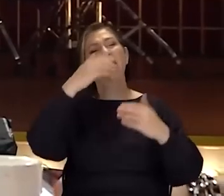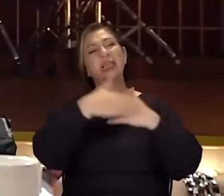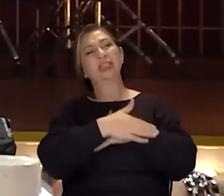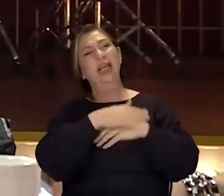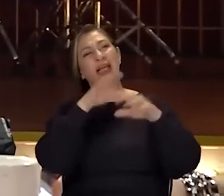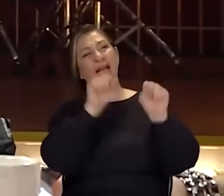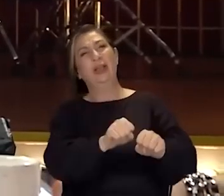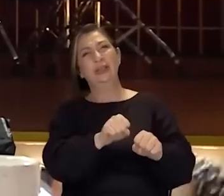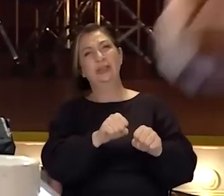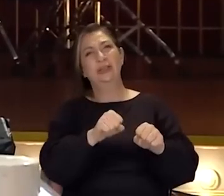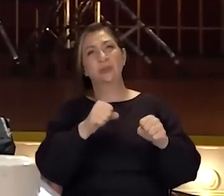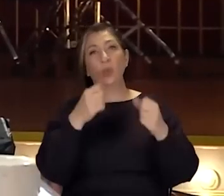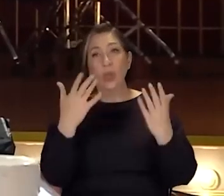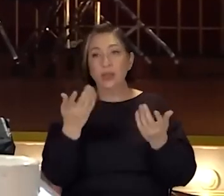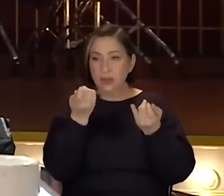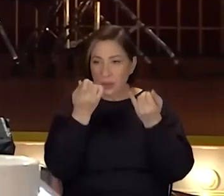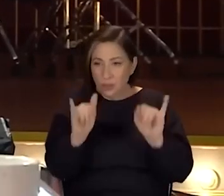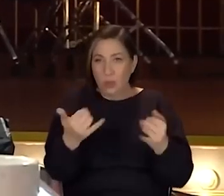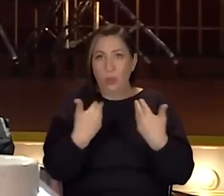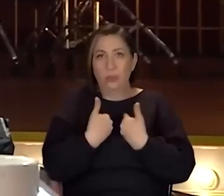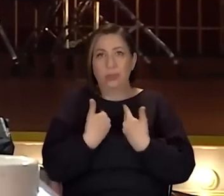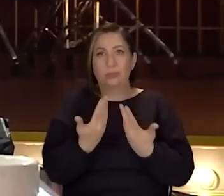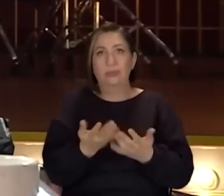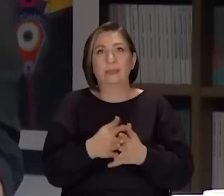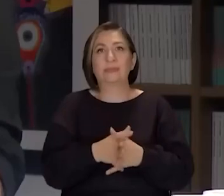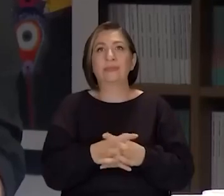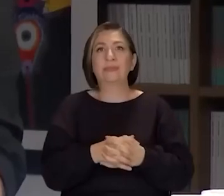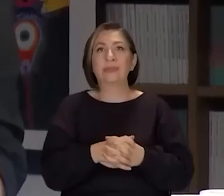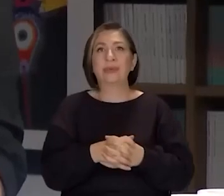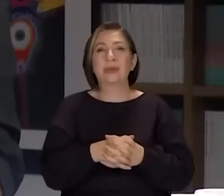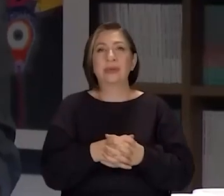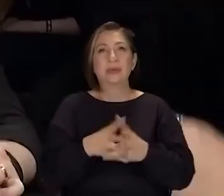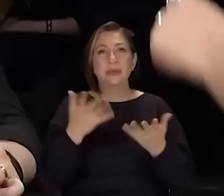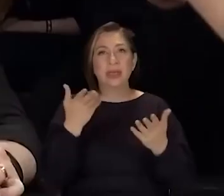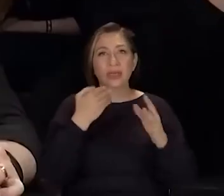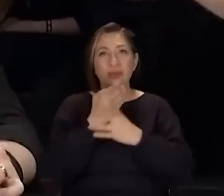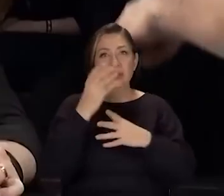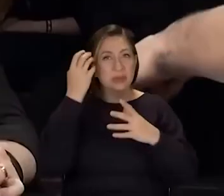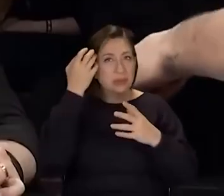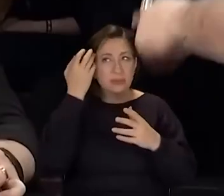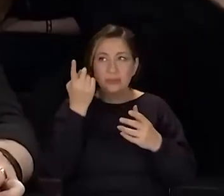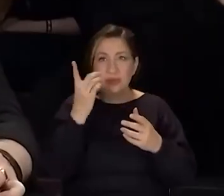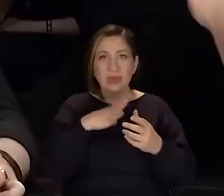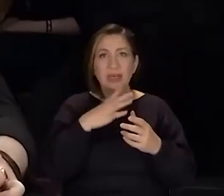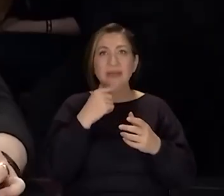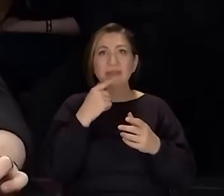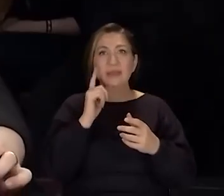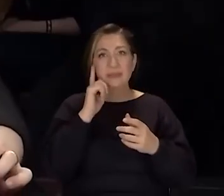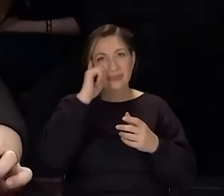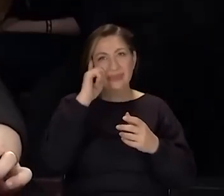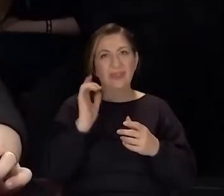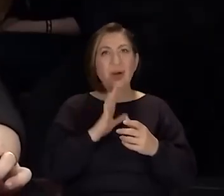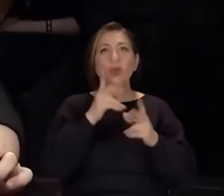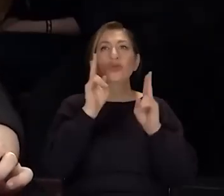gecelerde yakaladık. Ulan işten çıkıyoruz. Yani. Ne oldu ne girmiş? Saçınlarsa bir şey mi girmiş? Kırmızı bir şey girmiş oraya.